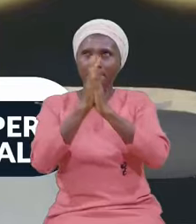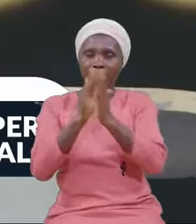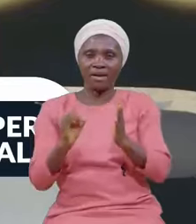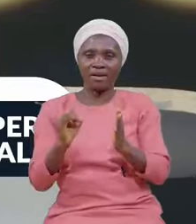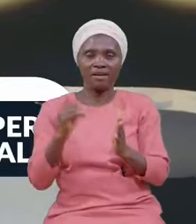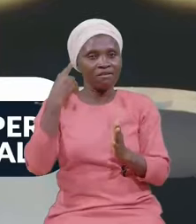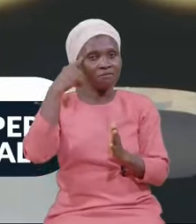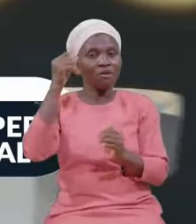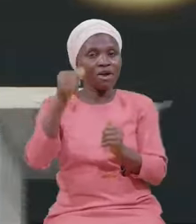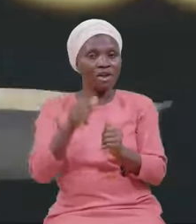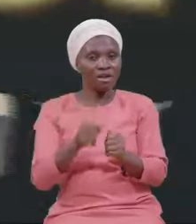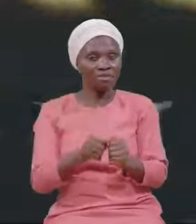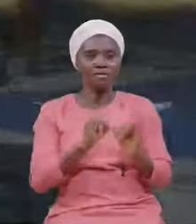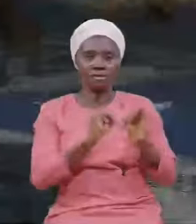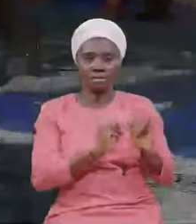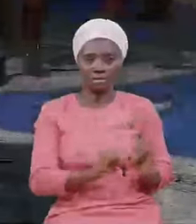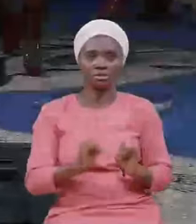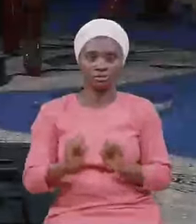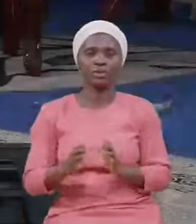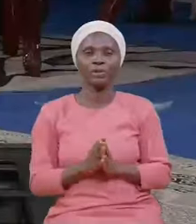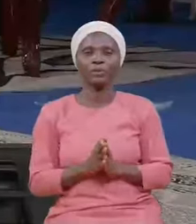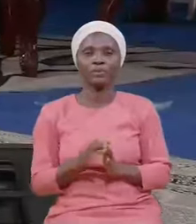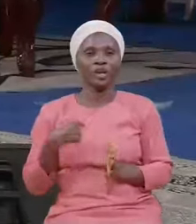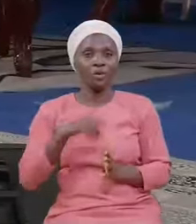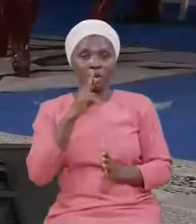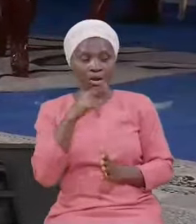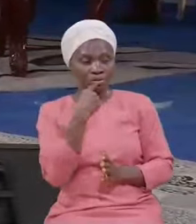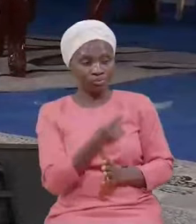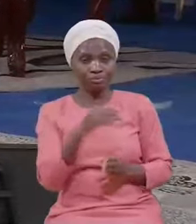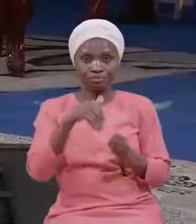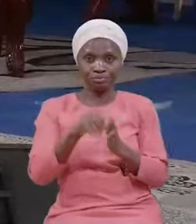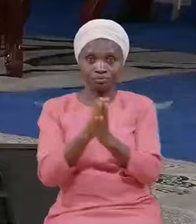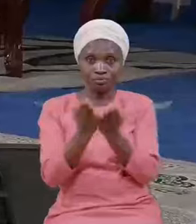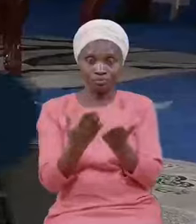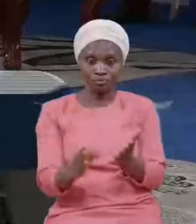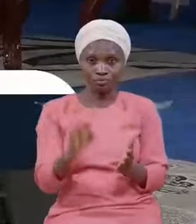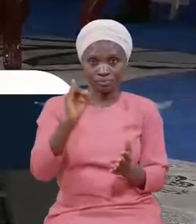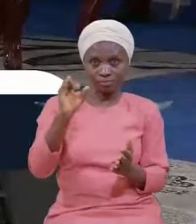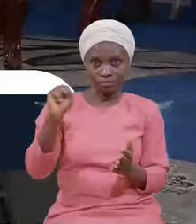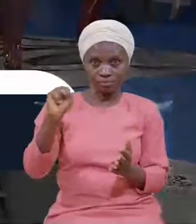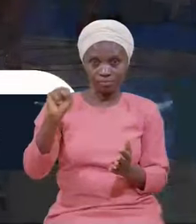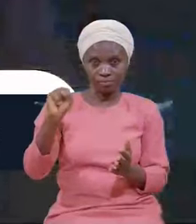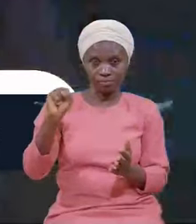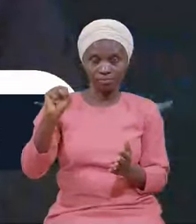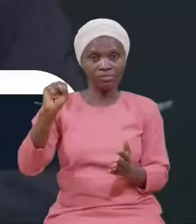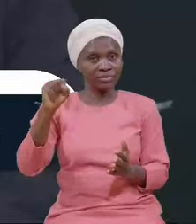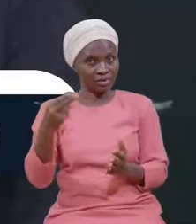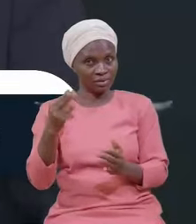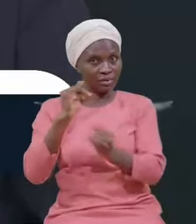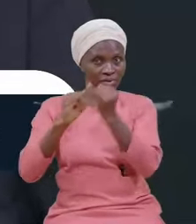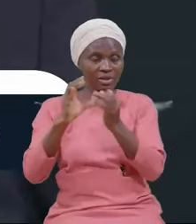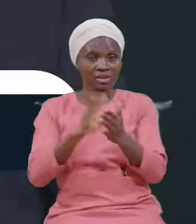guérisseur et aide. Intercédant pour chaque individu. On nous dit